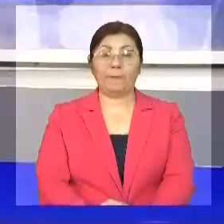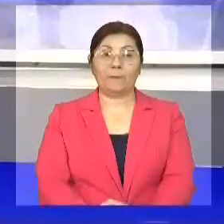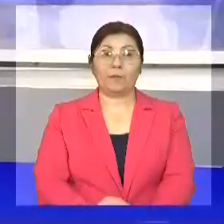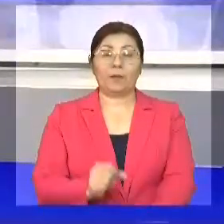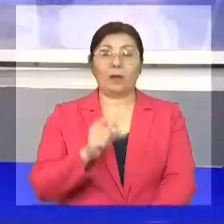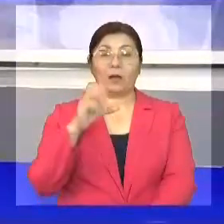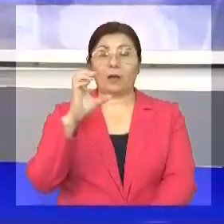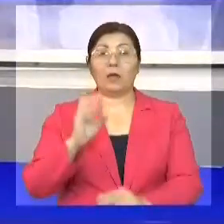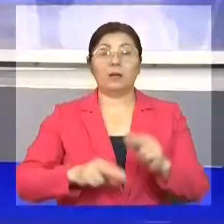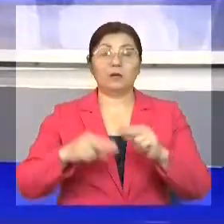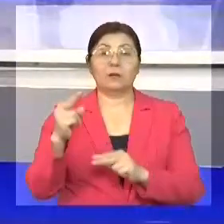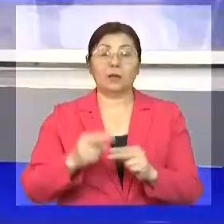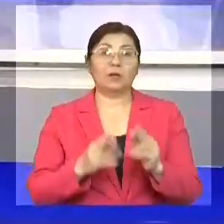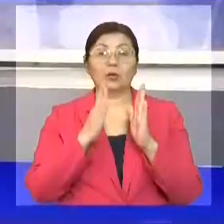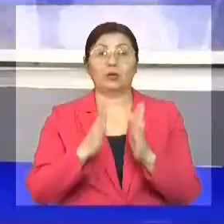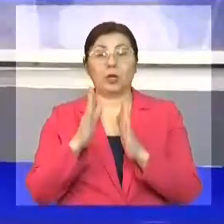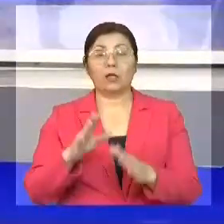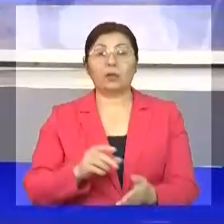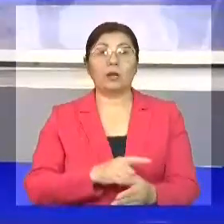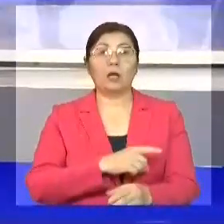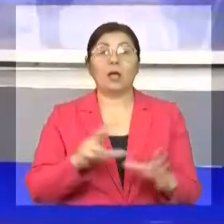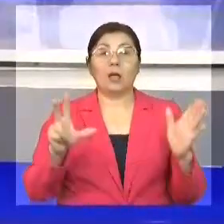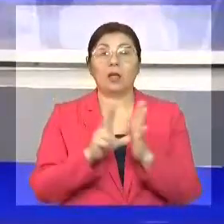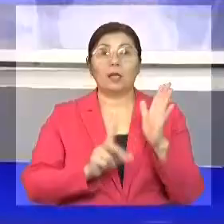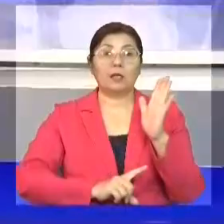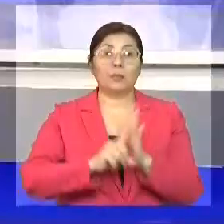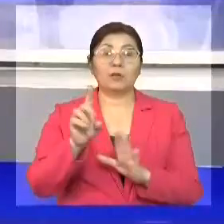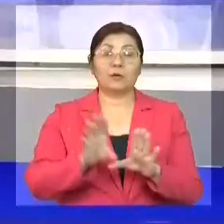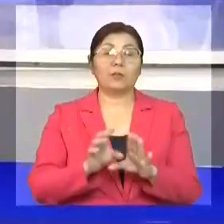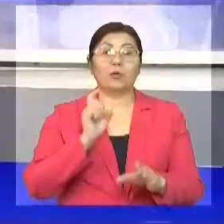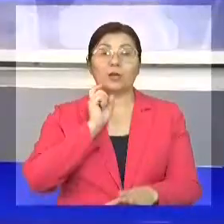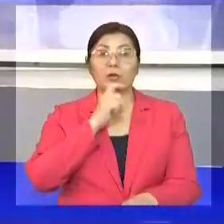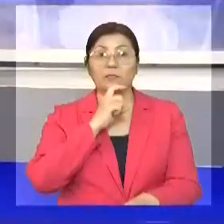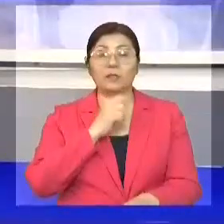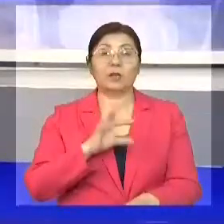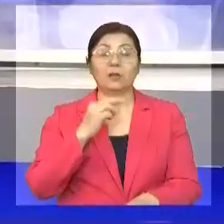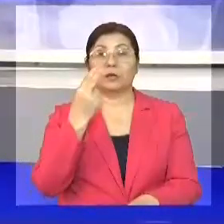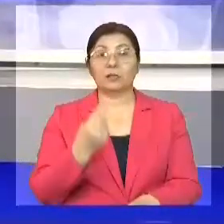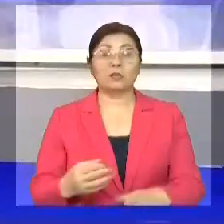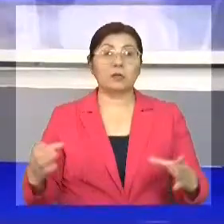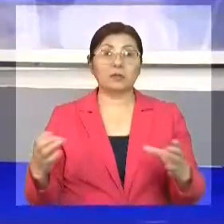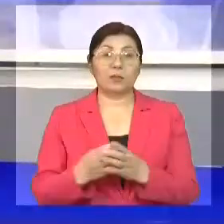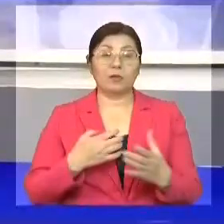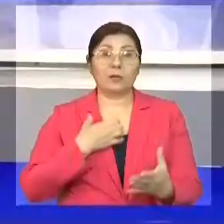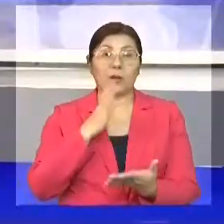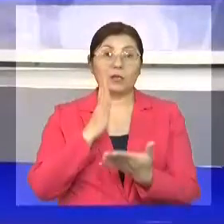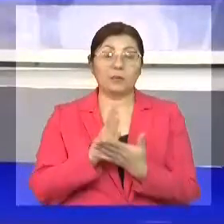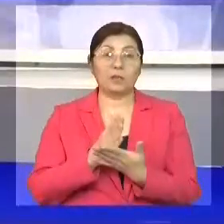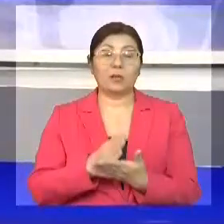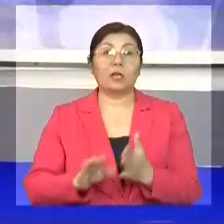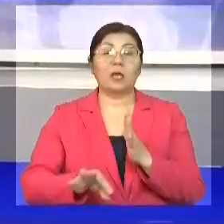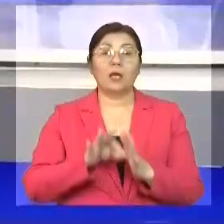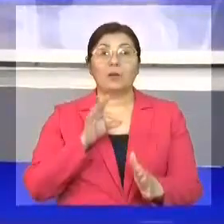АЭС салу тұрақты энергия көзі. Тұрақтылық әр салаға қажет. Мейлі ол экономика, мейлі ол әлеуметтік сала болсын. Демек, референдум бір күннің